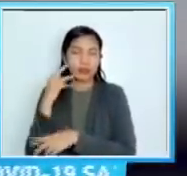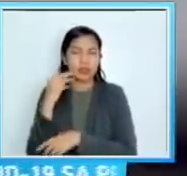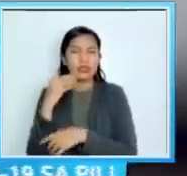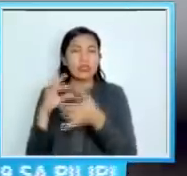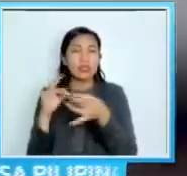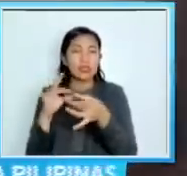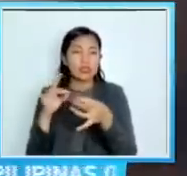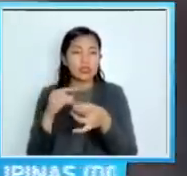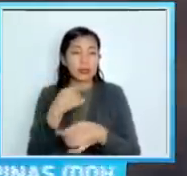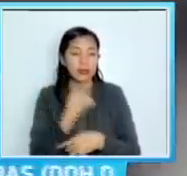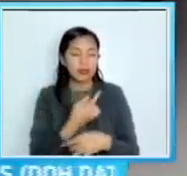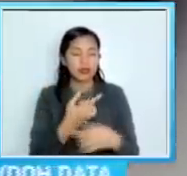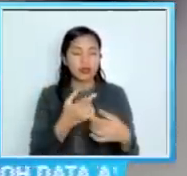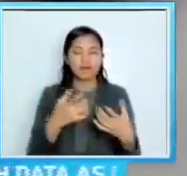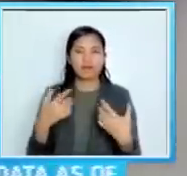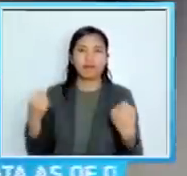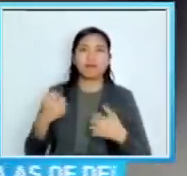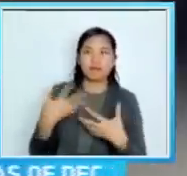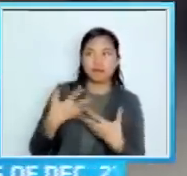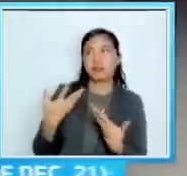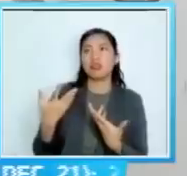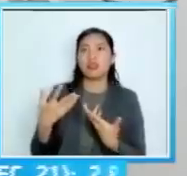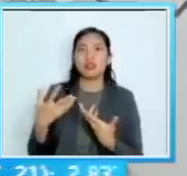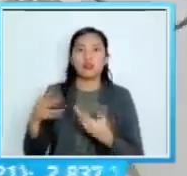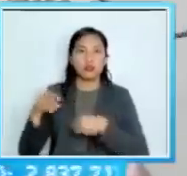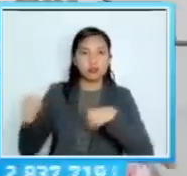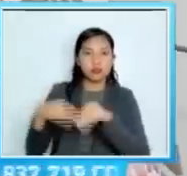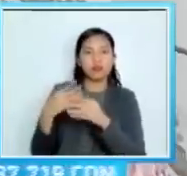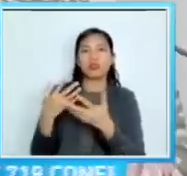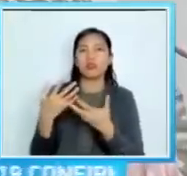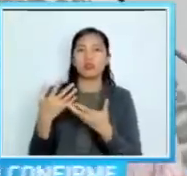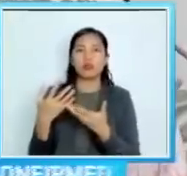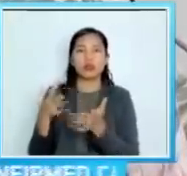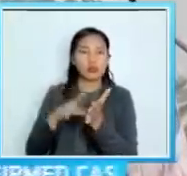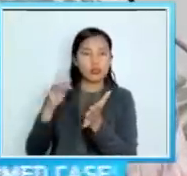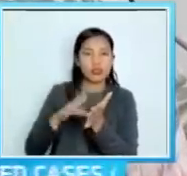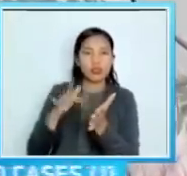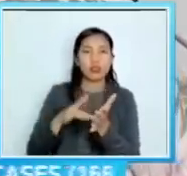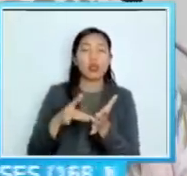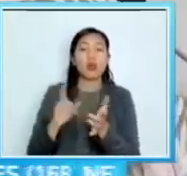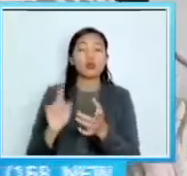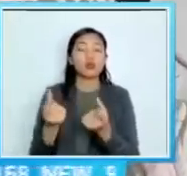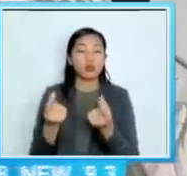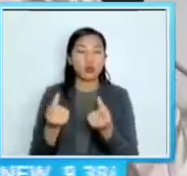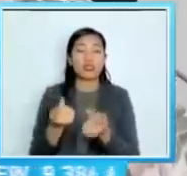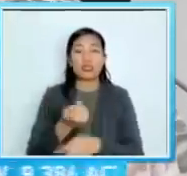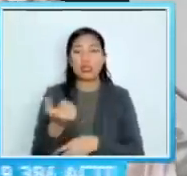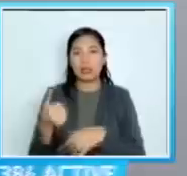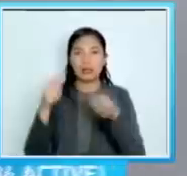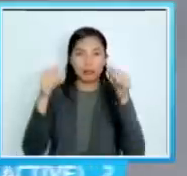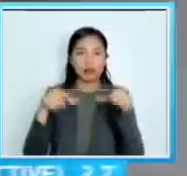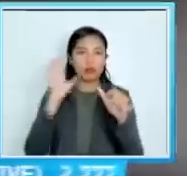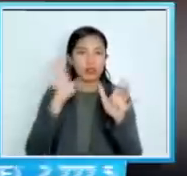nito, buburahin daw ng suspect ang mga masiselang larawang inupload niya sa social media. Nakipaghiwalay raw ang biktima sa suspect